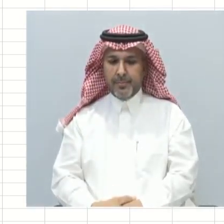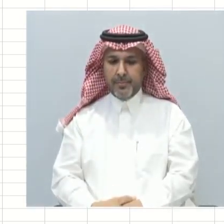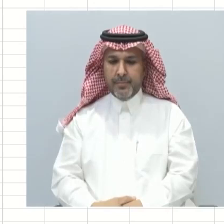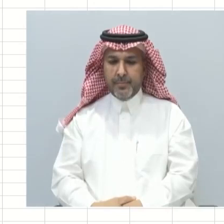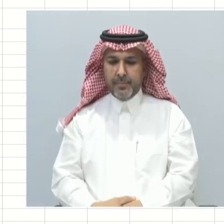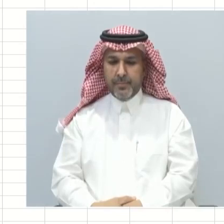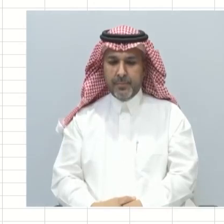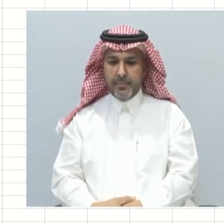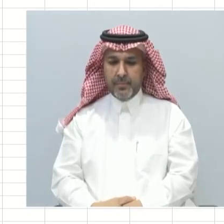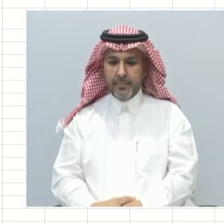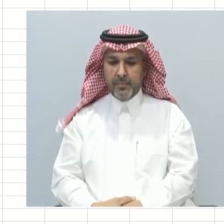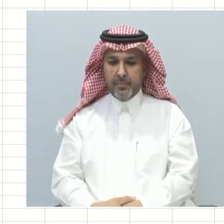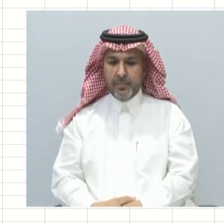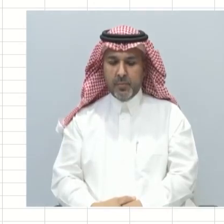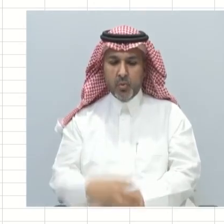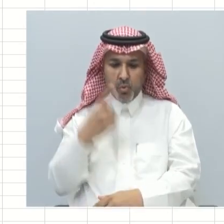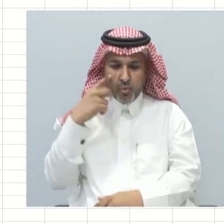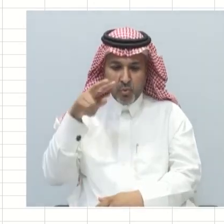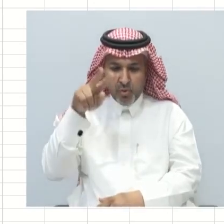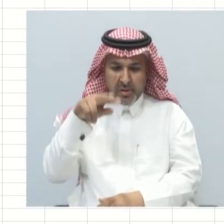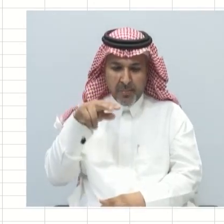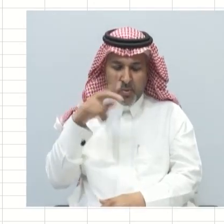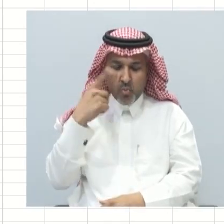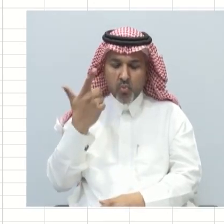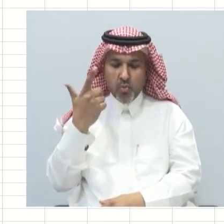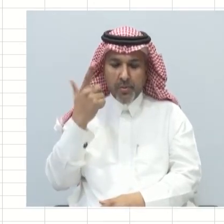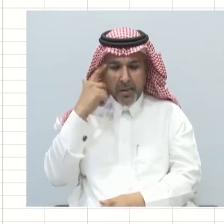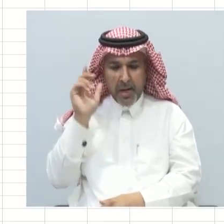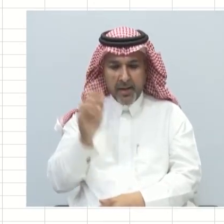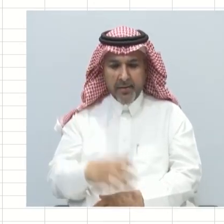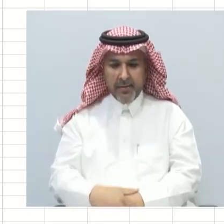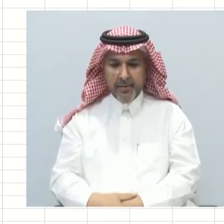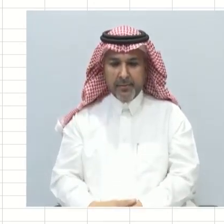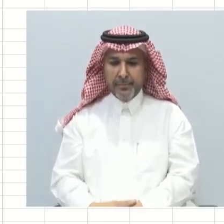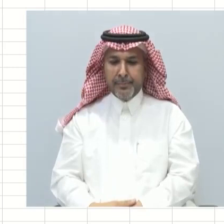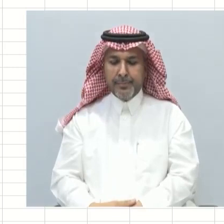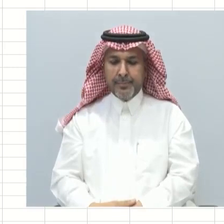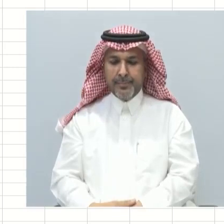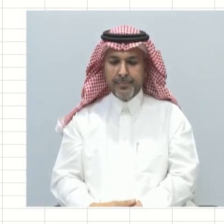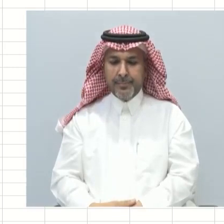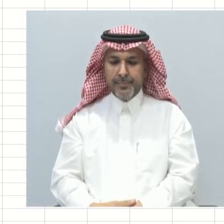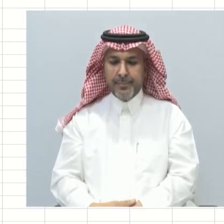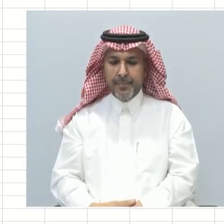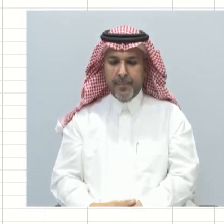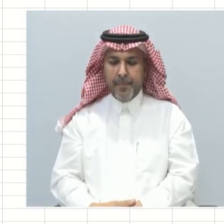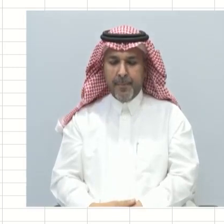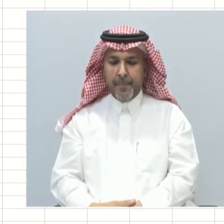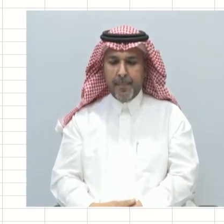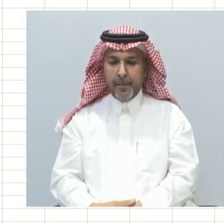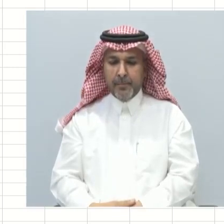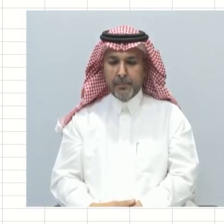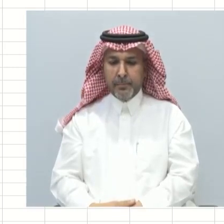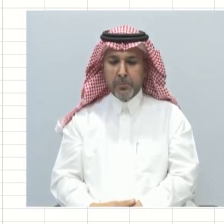زائد يعني ممكن تضع انت العناوين اللي تبغاها للاكس والواي تضع الاكس مثلا عنوان المحور